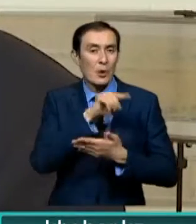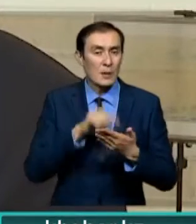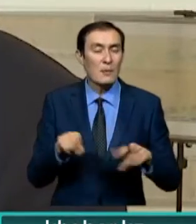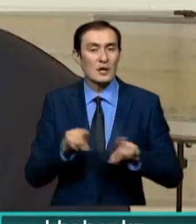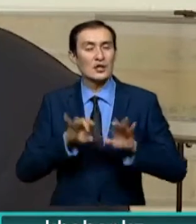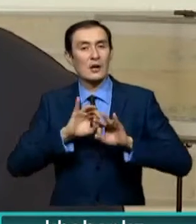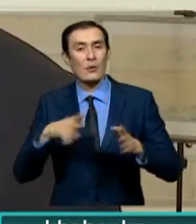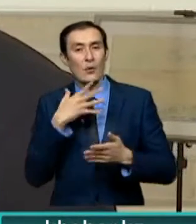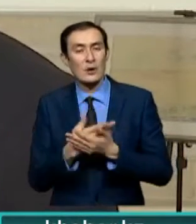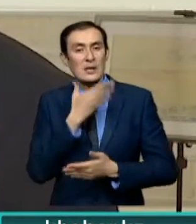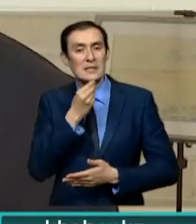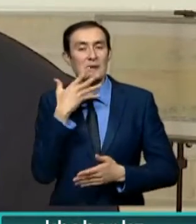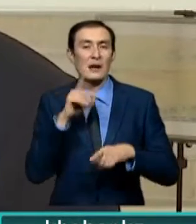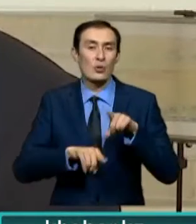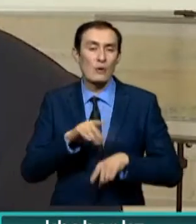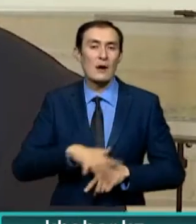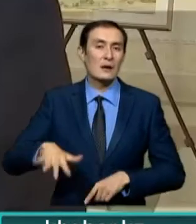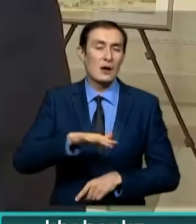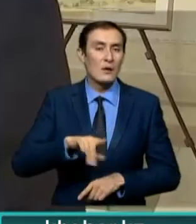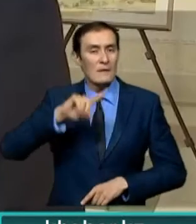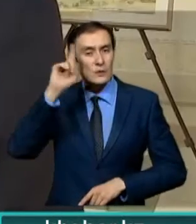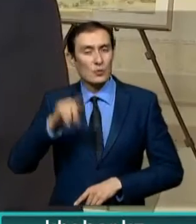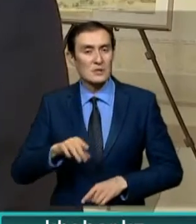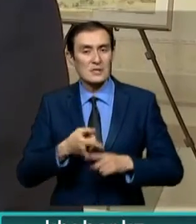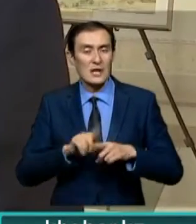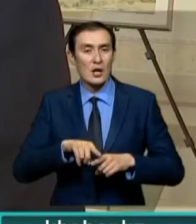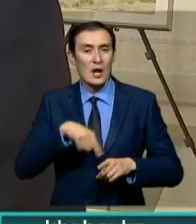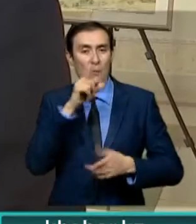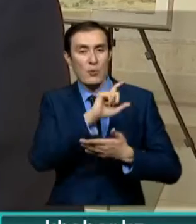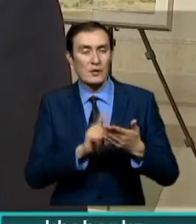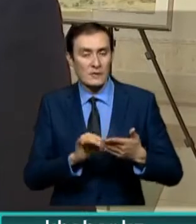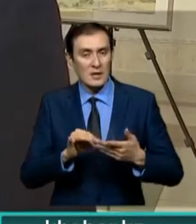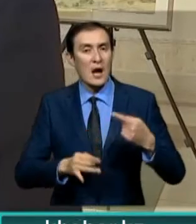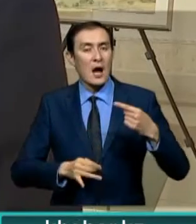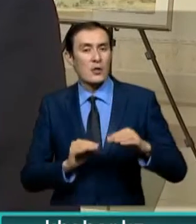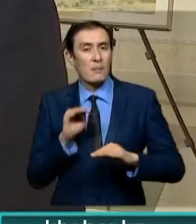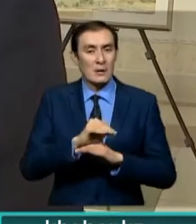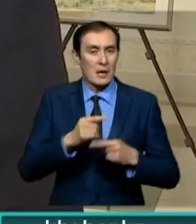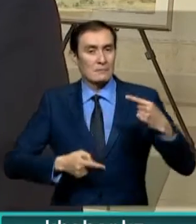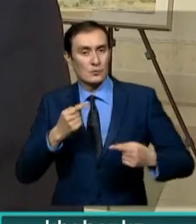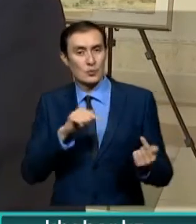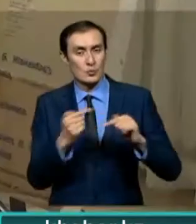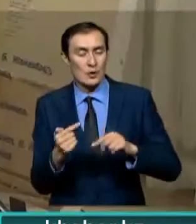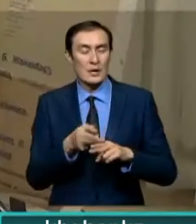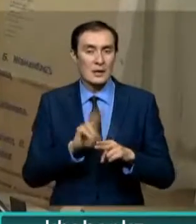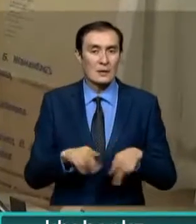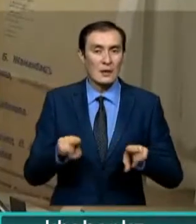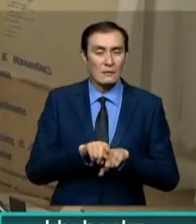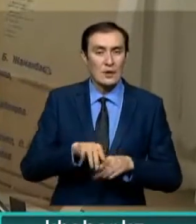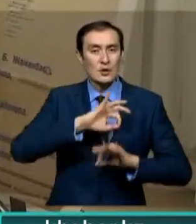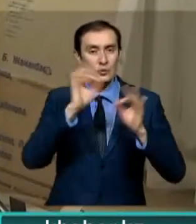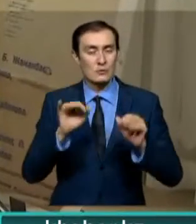с тем рассказывают о красоте родного края так виртуозно владея поэтическим слогом а панируя в то же время дополняя друг друга и только истинный ценитель искусства